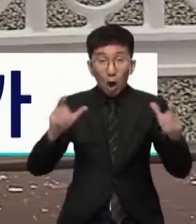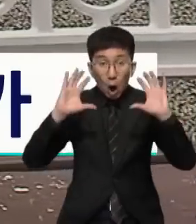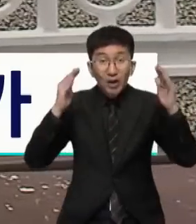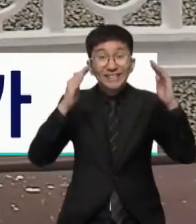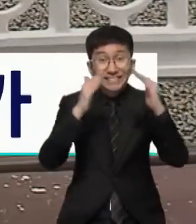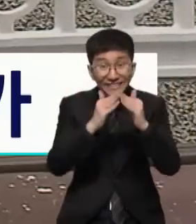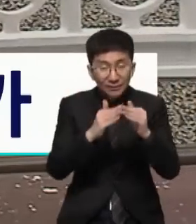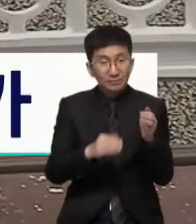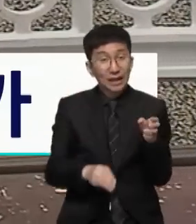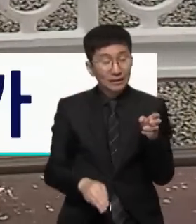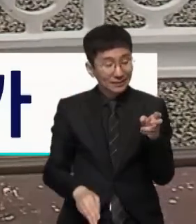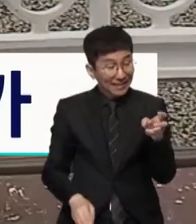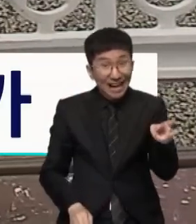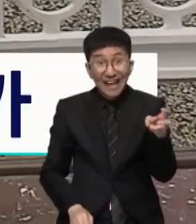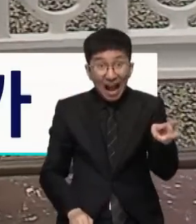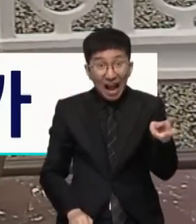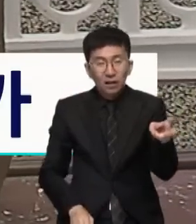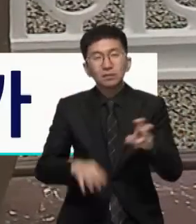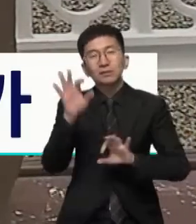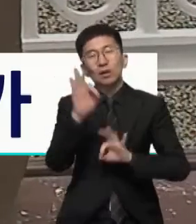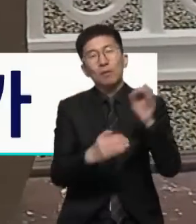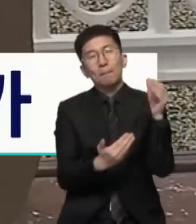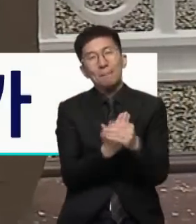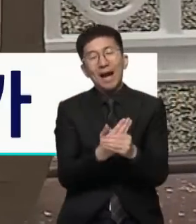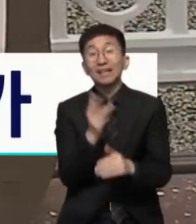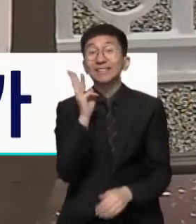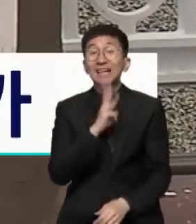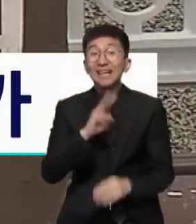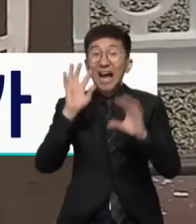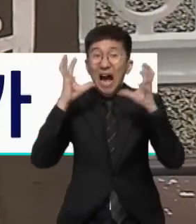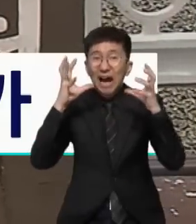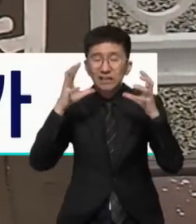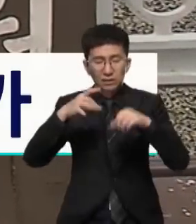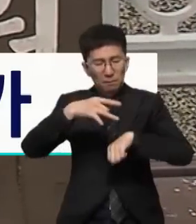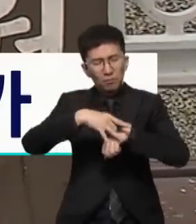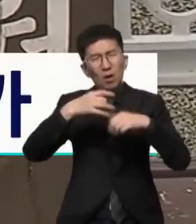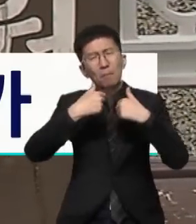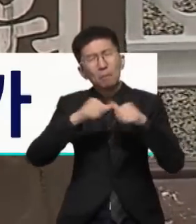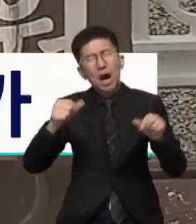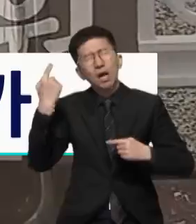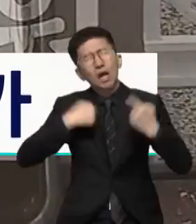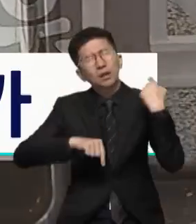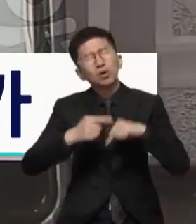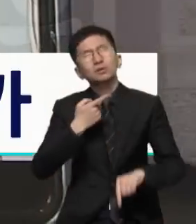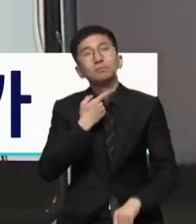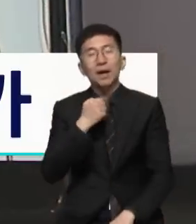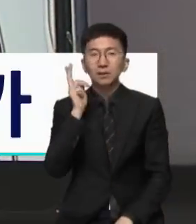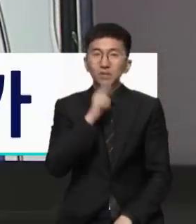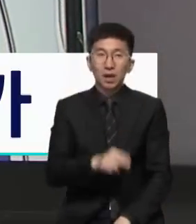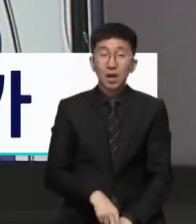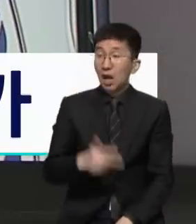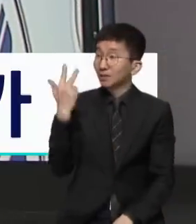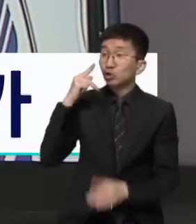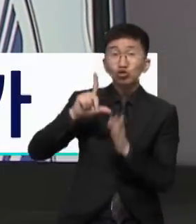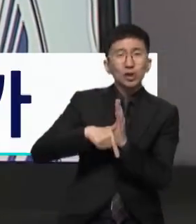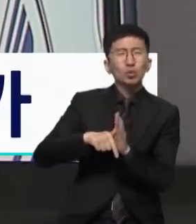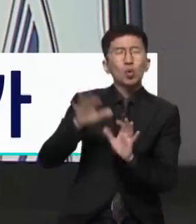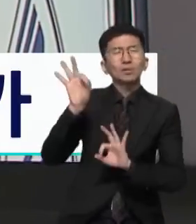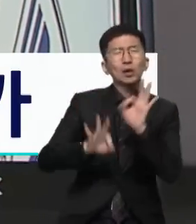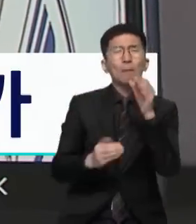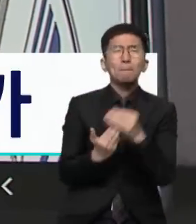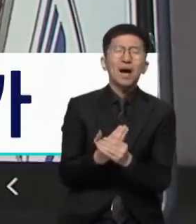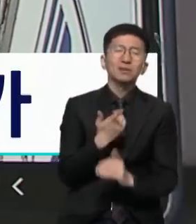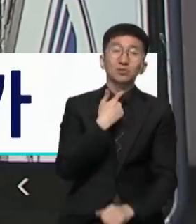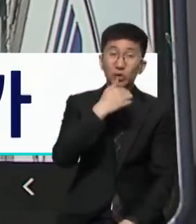부산에서 어린이집 통학 차량 사고로 3살 아이가 크게 다쳤습니다. 지난주에도 비슷한 사고가 나서 한